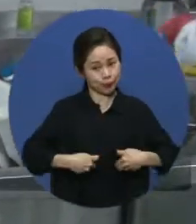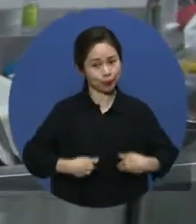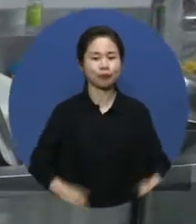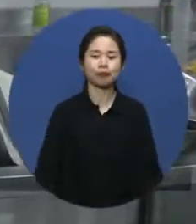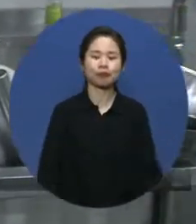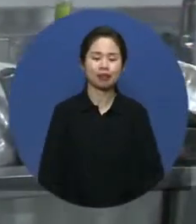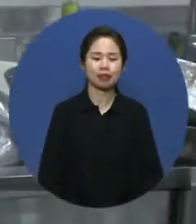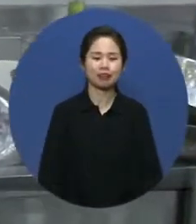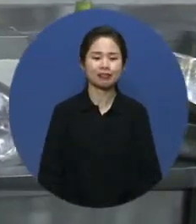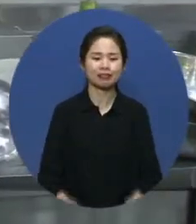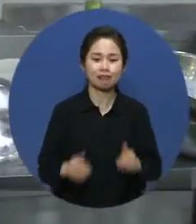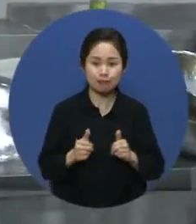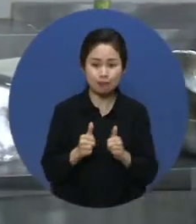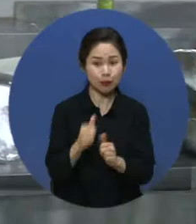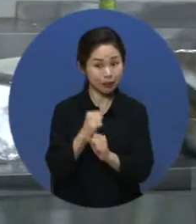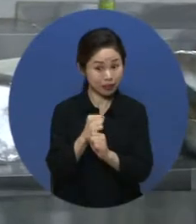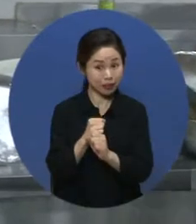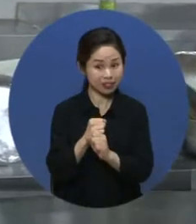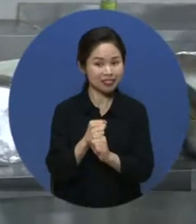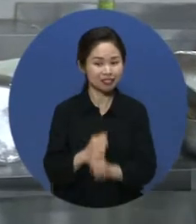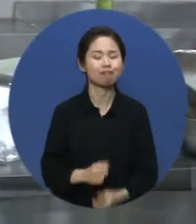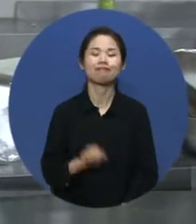합니다. 열심히 만들어야 돼요?